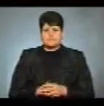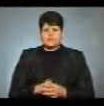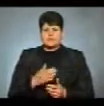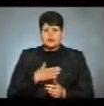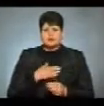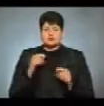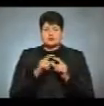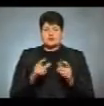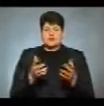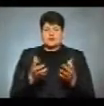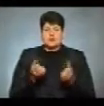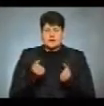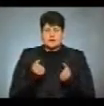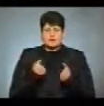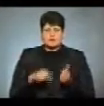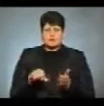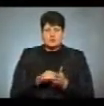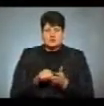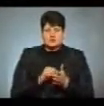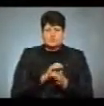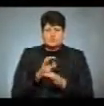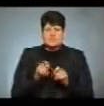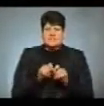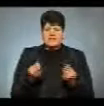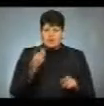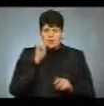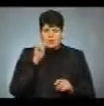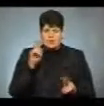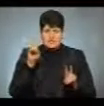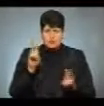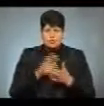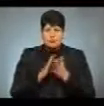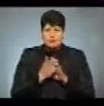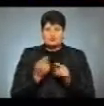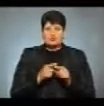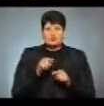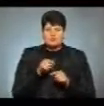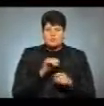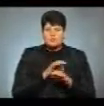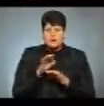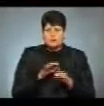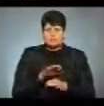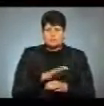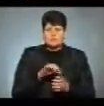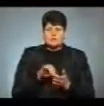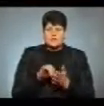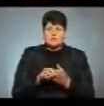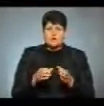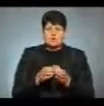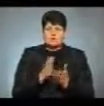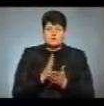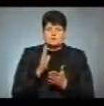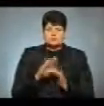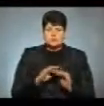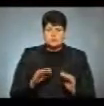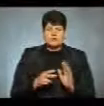школа бере участь у проєкті «Відкривай Україну». Умовою цього проєкту було з членами команди мають бути учні